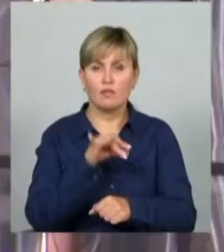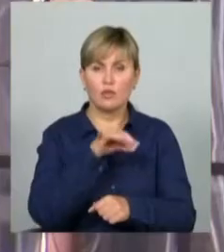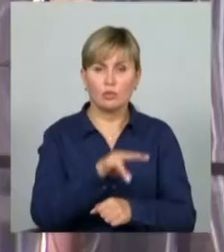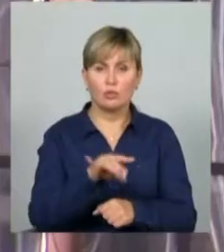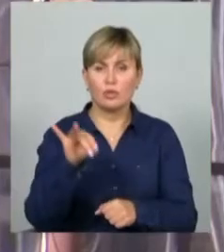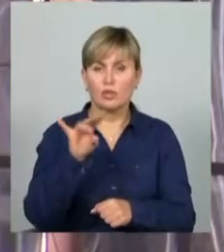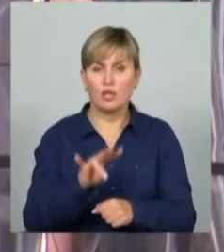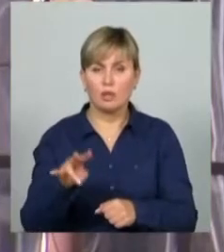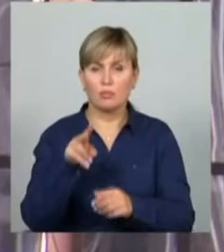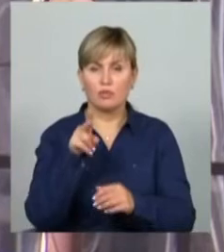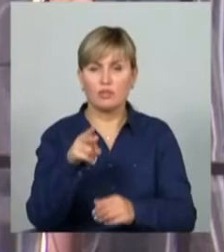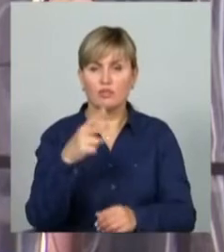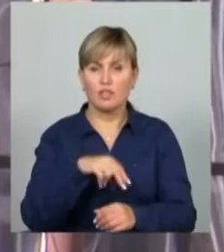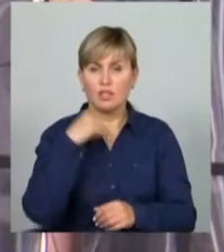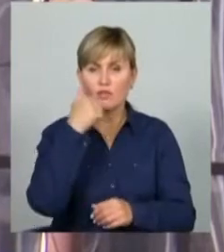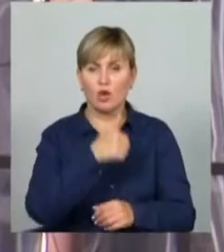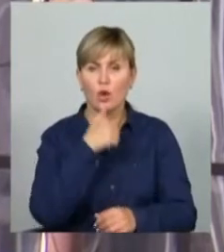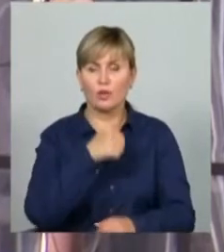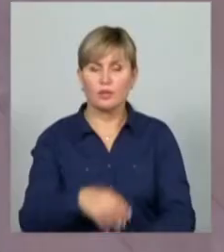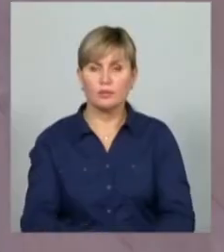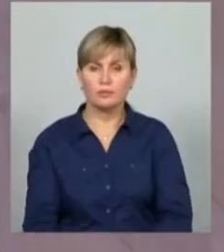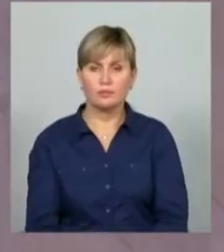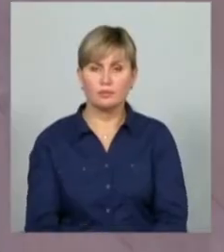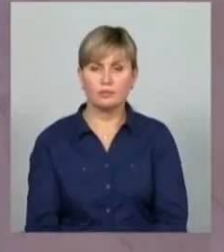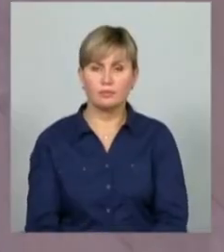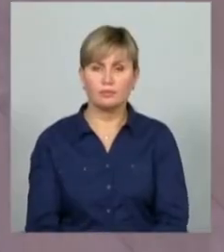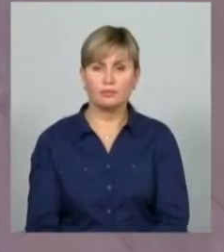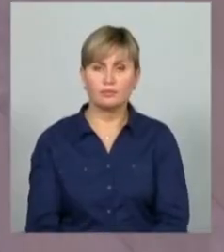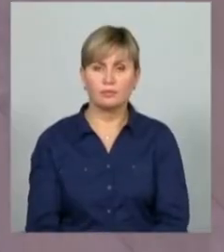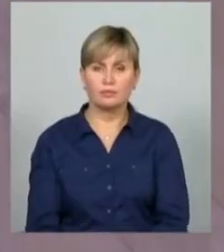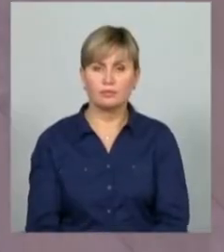и ноябре 2020 года. Нурзат Карим, Данияр Омар,